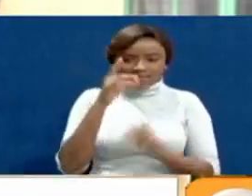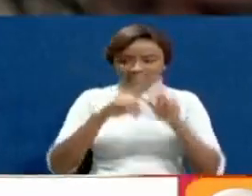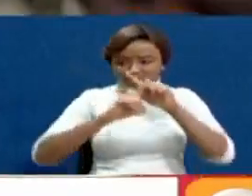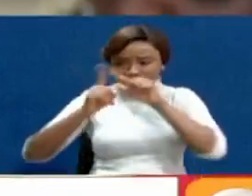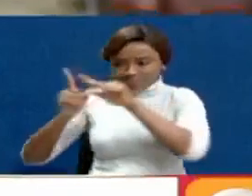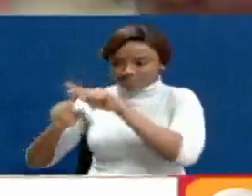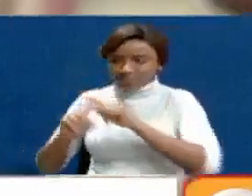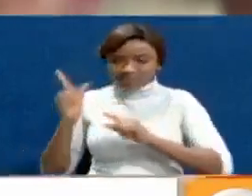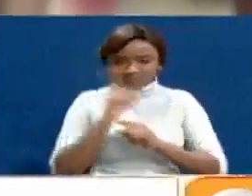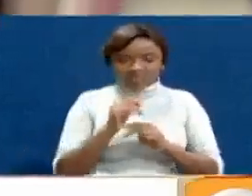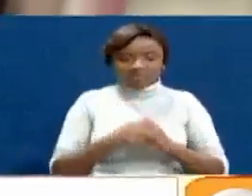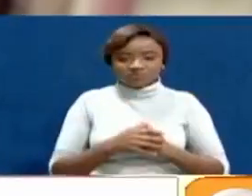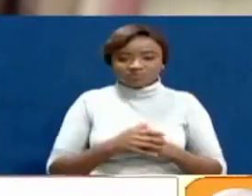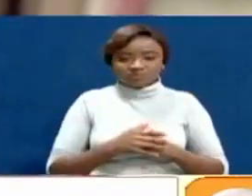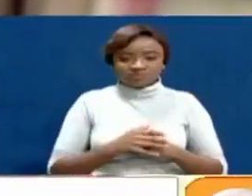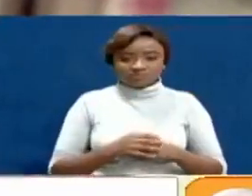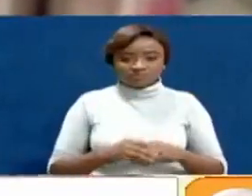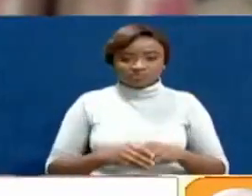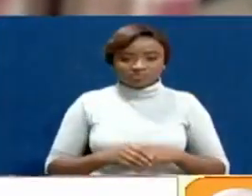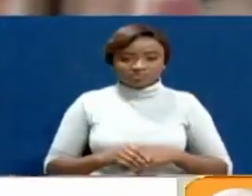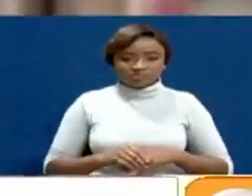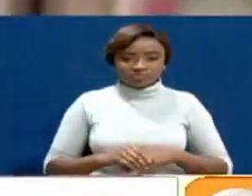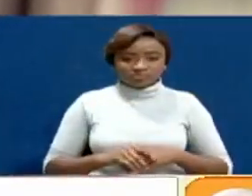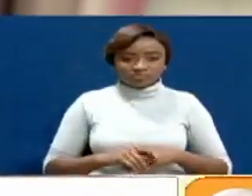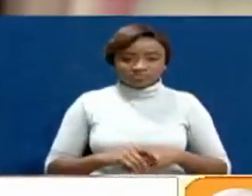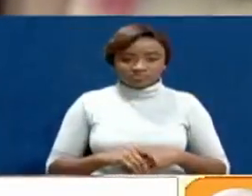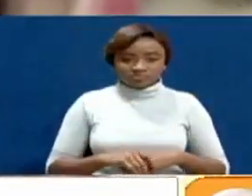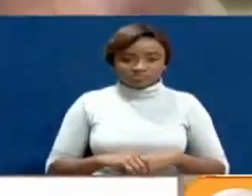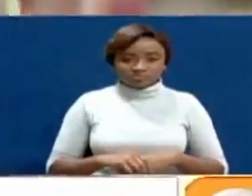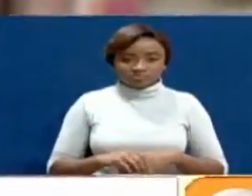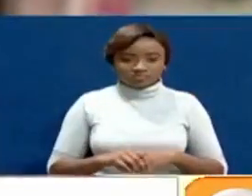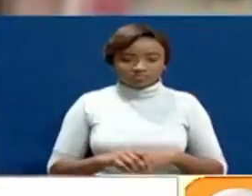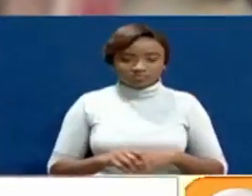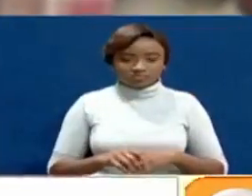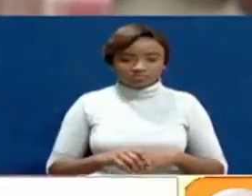some other places. Nataka haki ya machi patikane. Miriam Nyambura, Runinga ya Citizen.